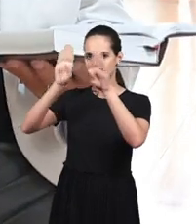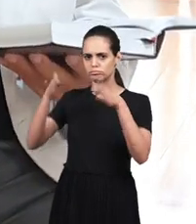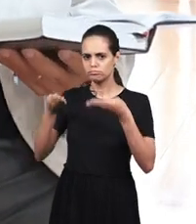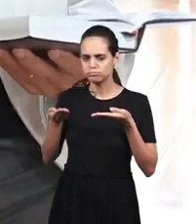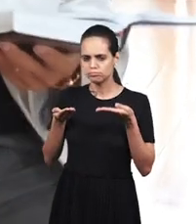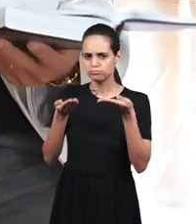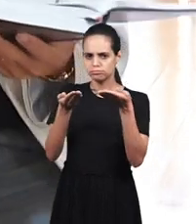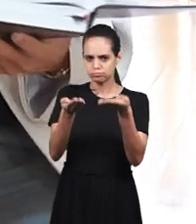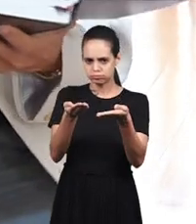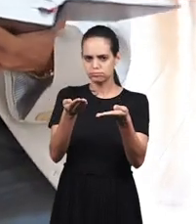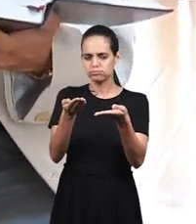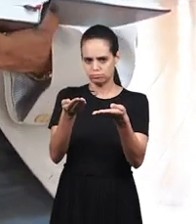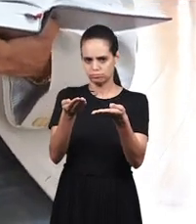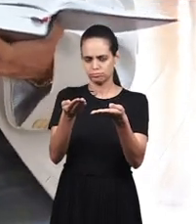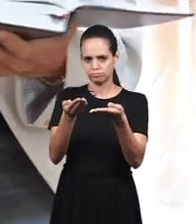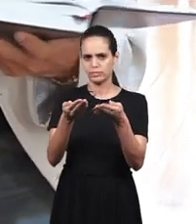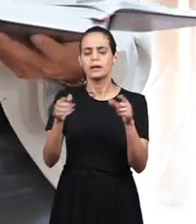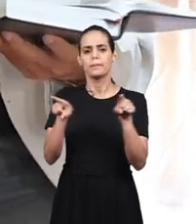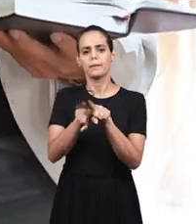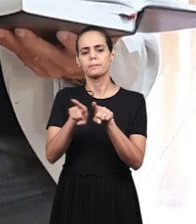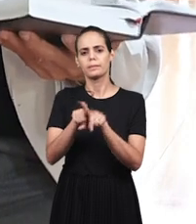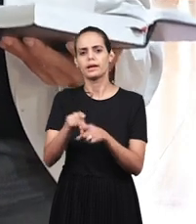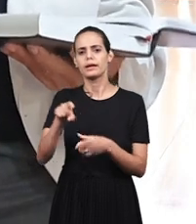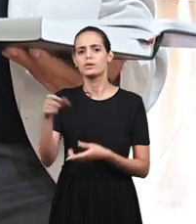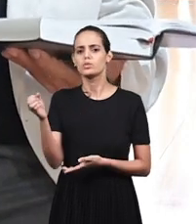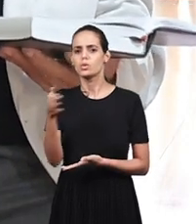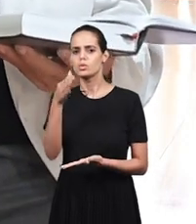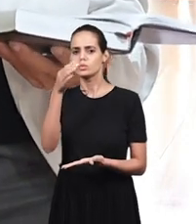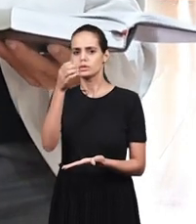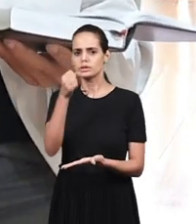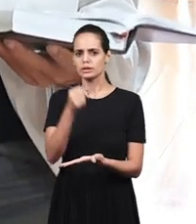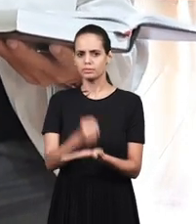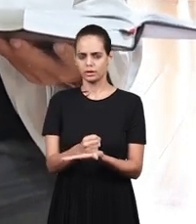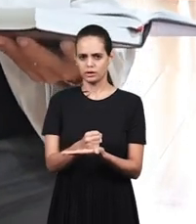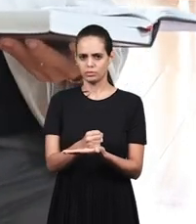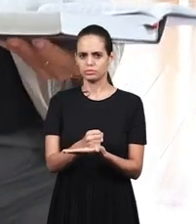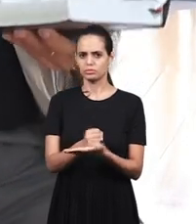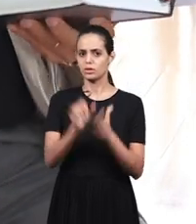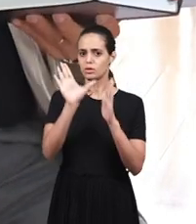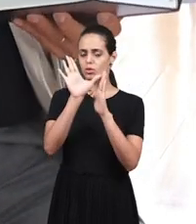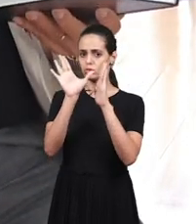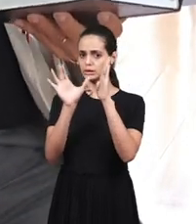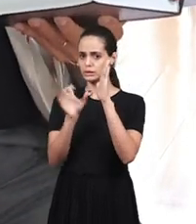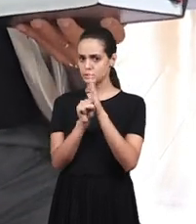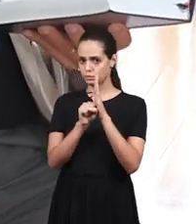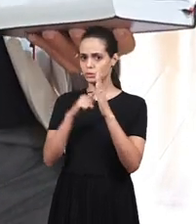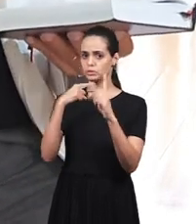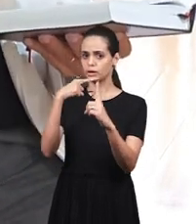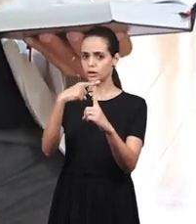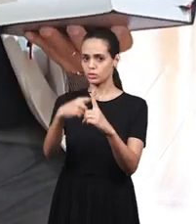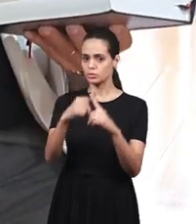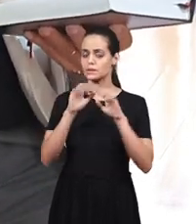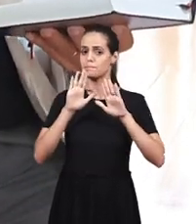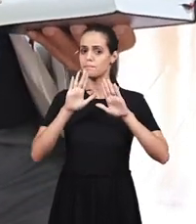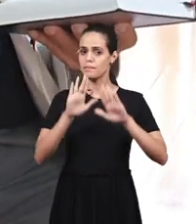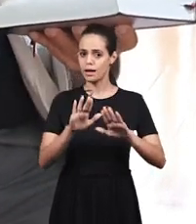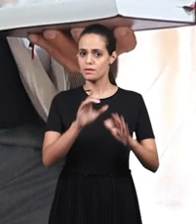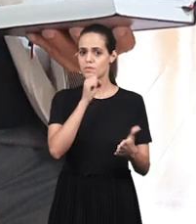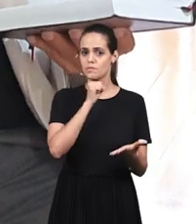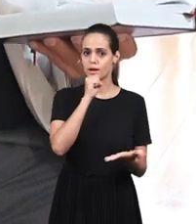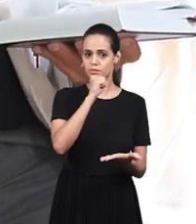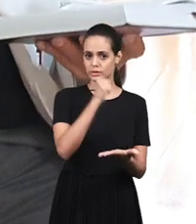жертва, всесожжение, да? В Ветхом Завете некоторые используют образ креста, но в